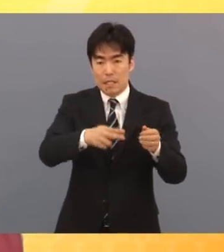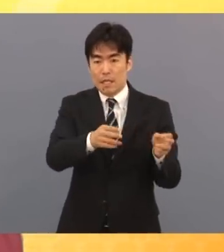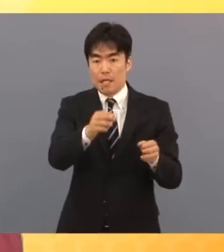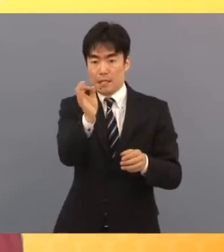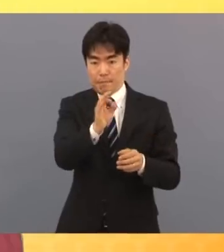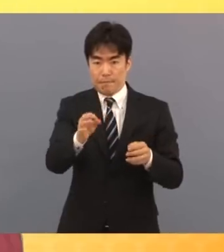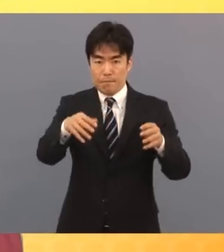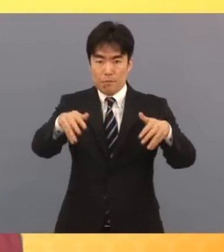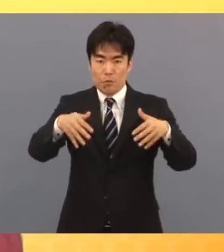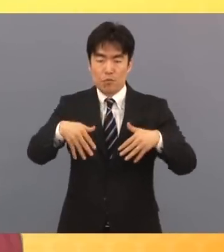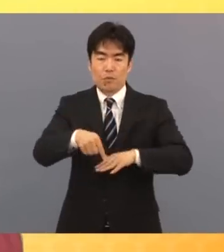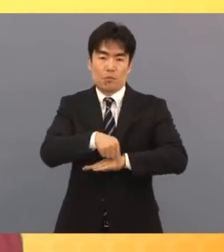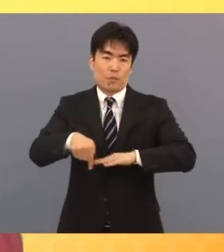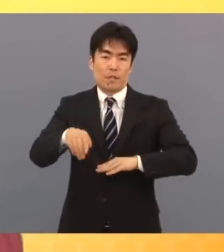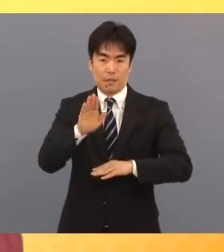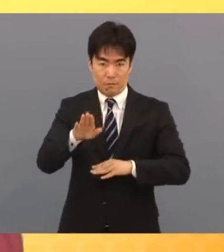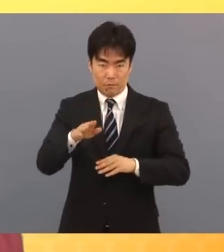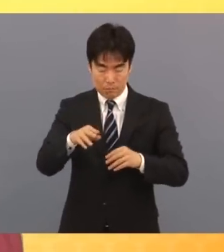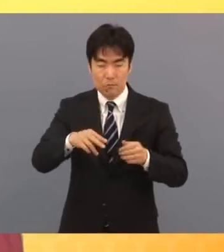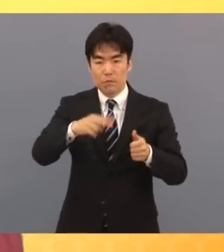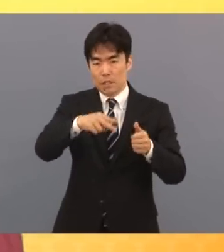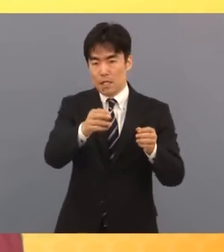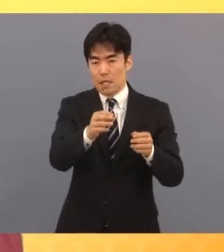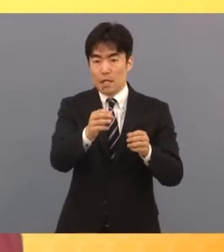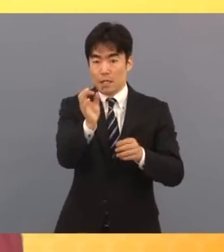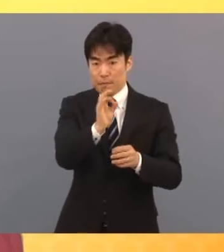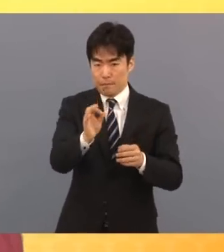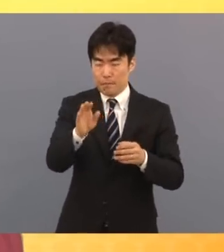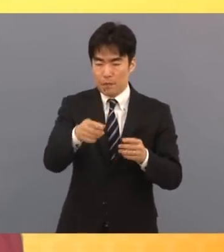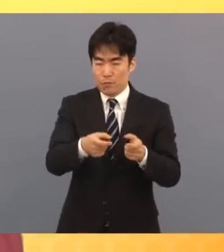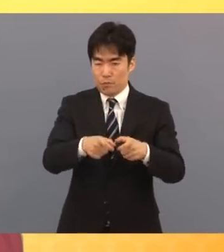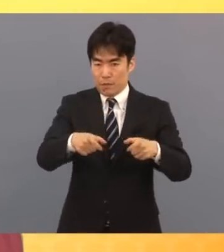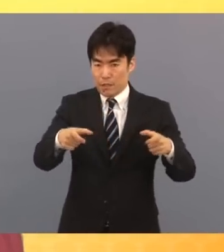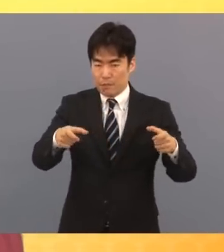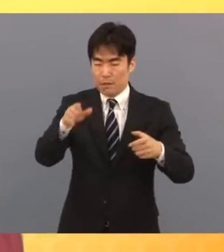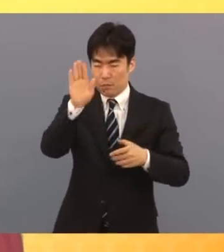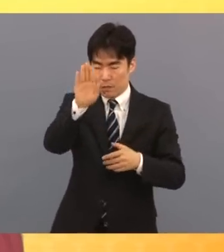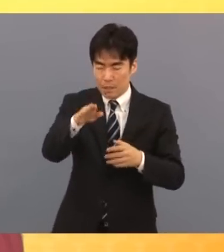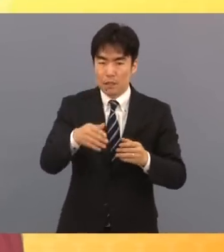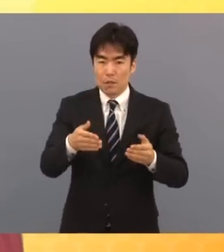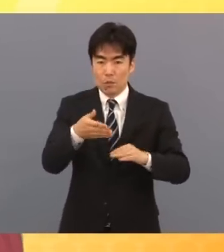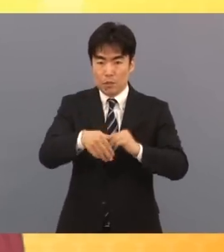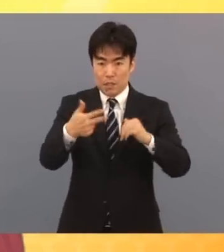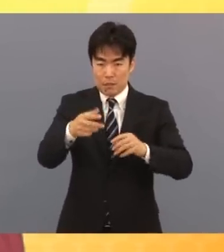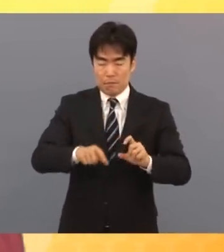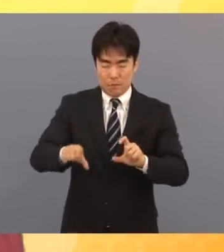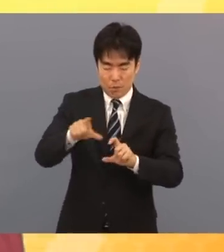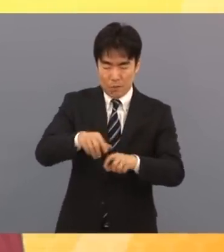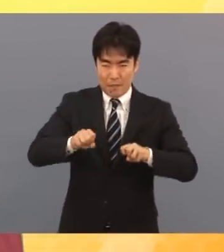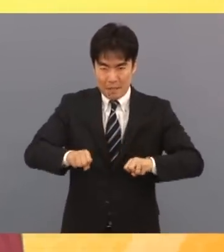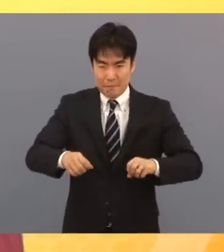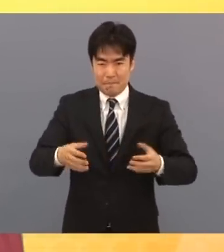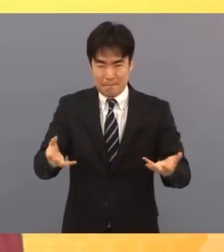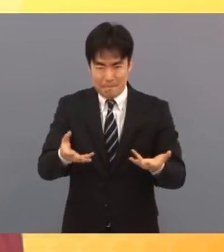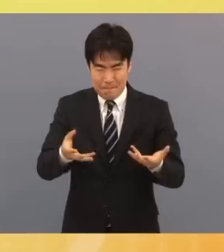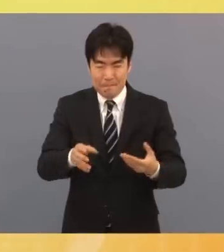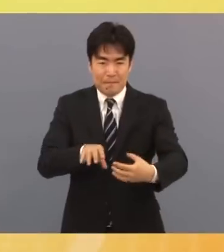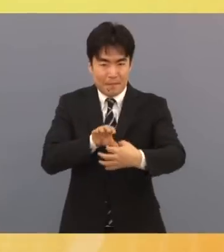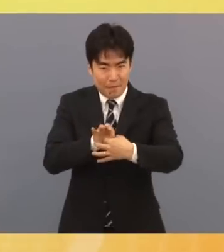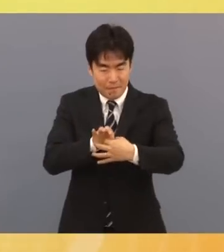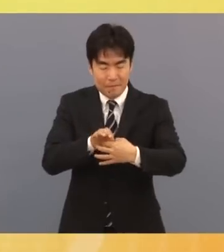です。認定品が増えることで越谷市のさらなる活性化につながるといいですね。